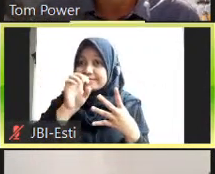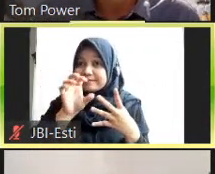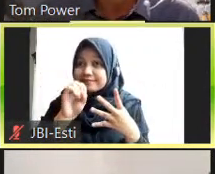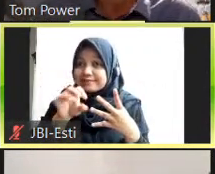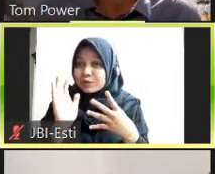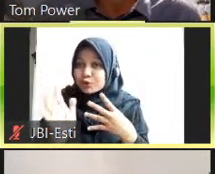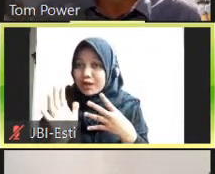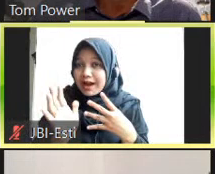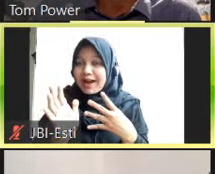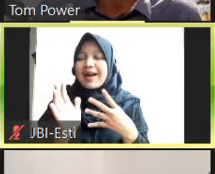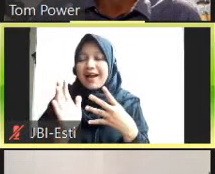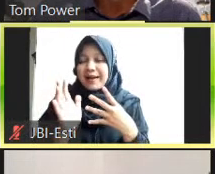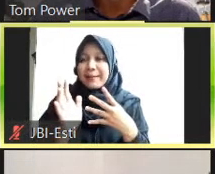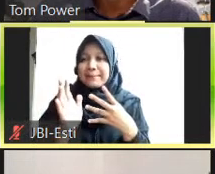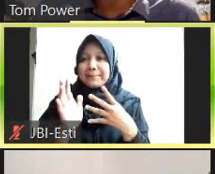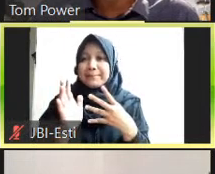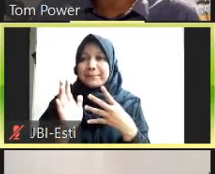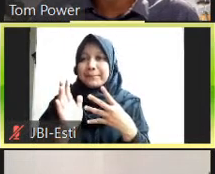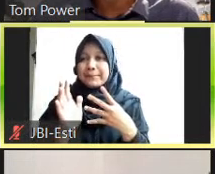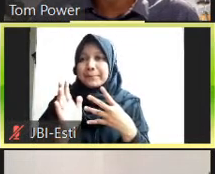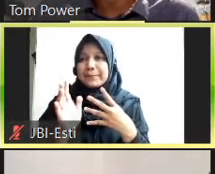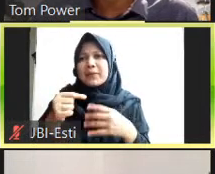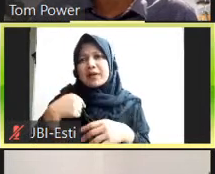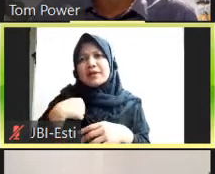ini, menurut saya